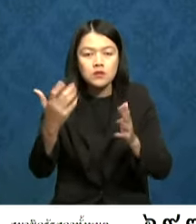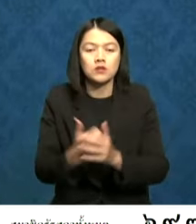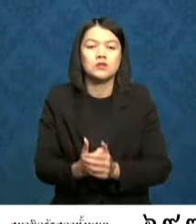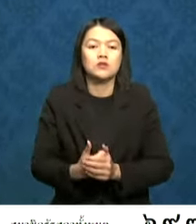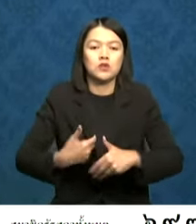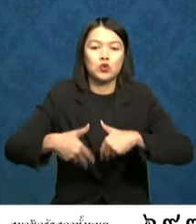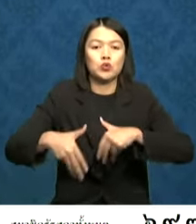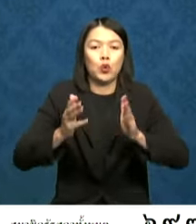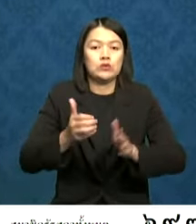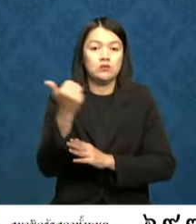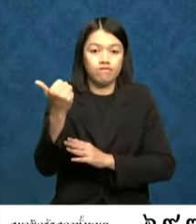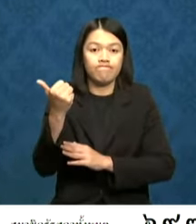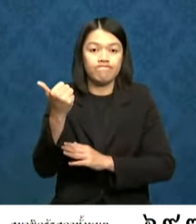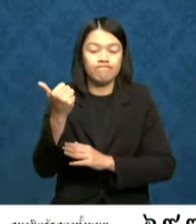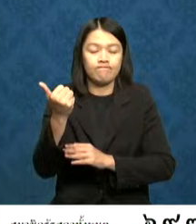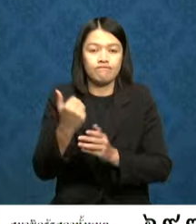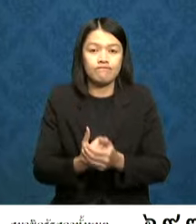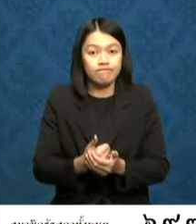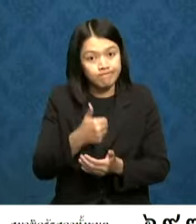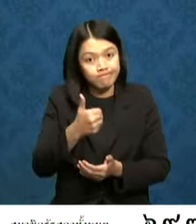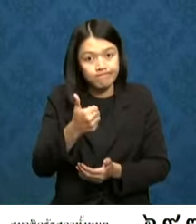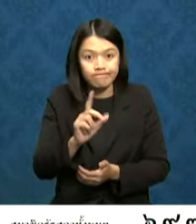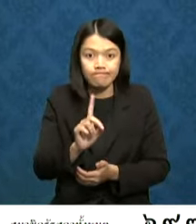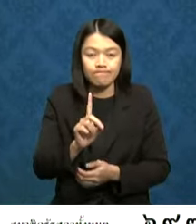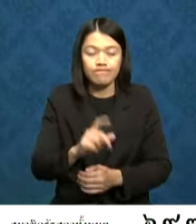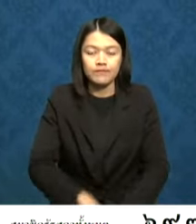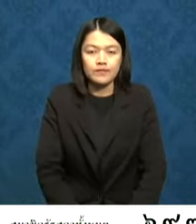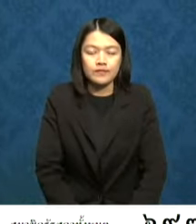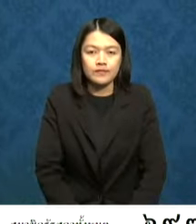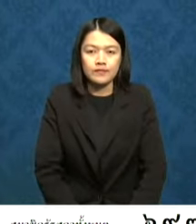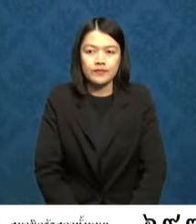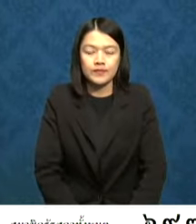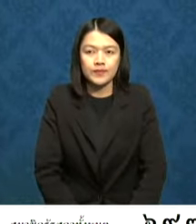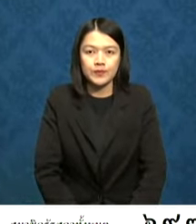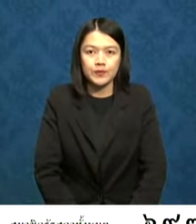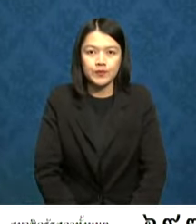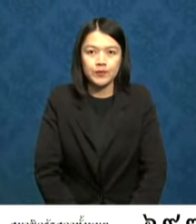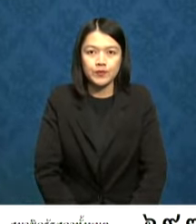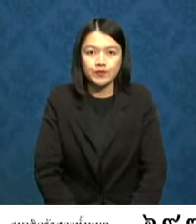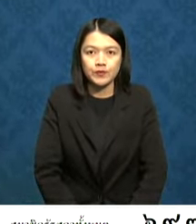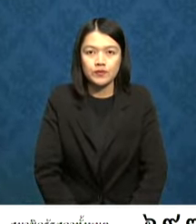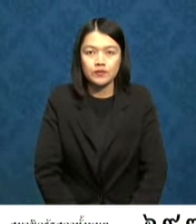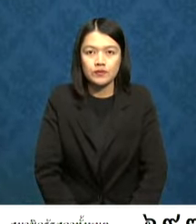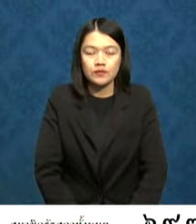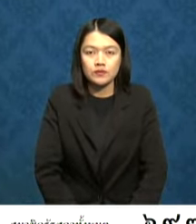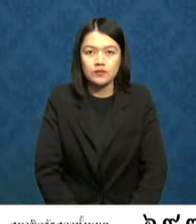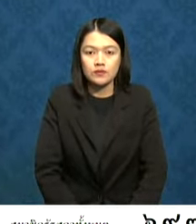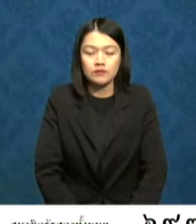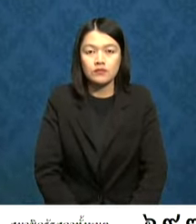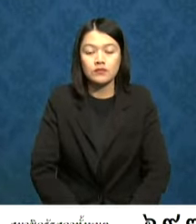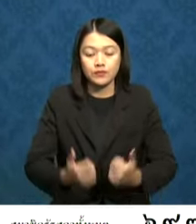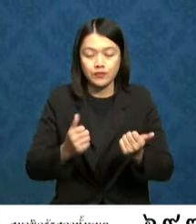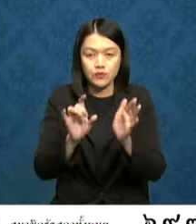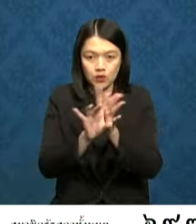ชาชนคนอื่นๆได้หรือไม่สุดท้